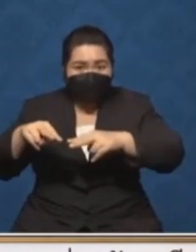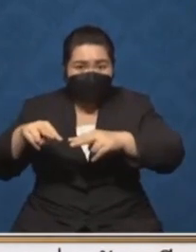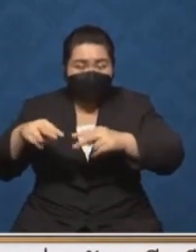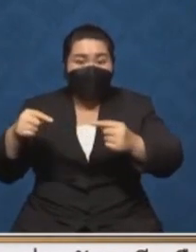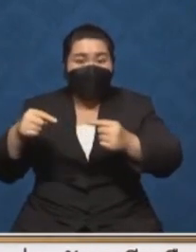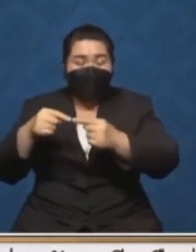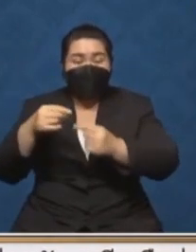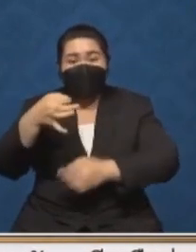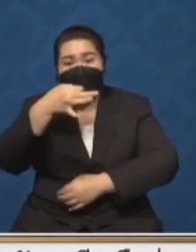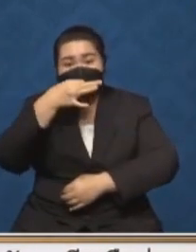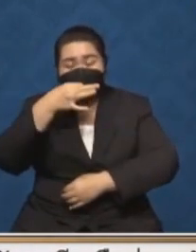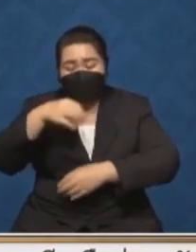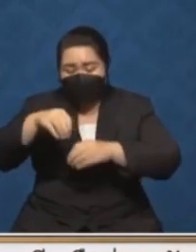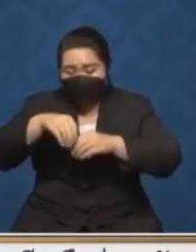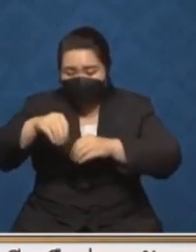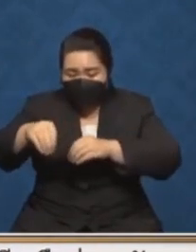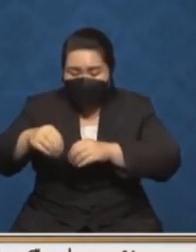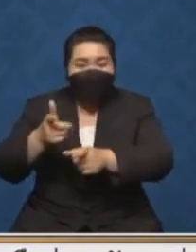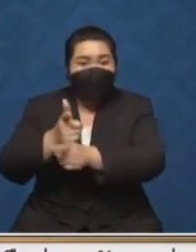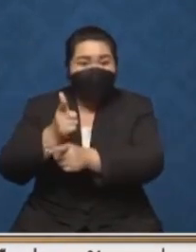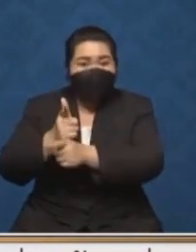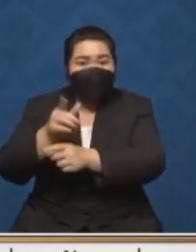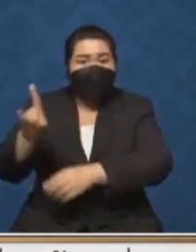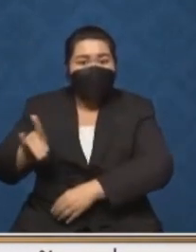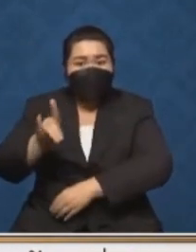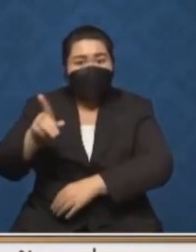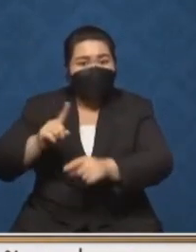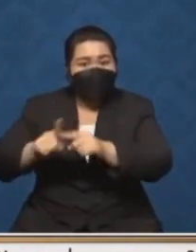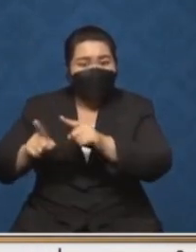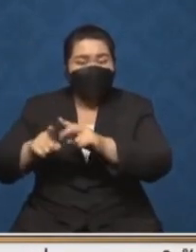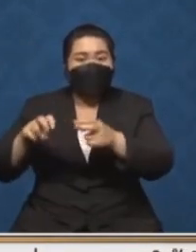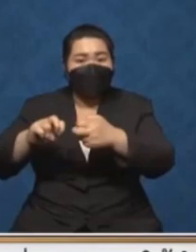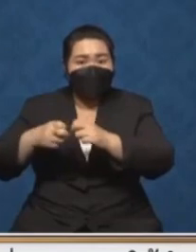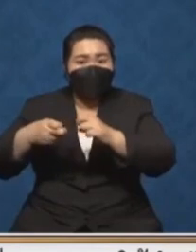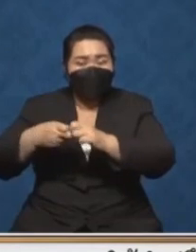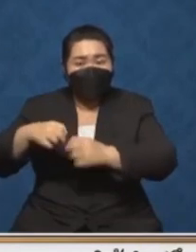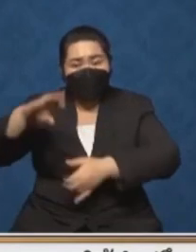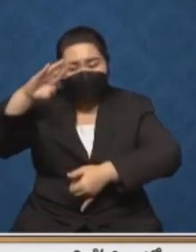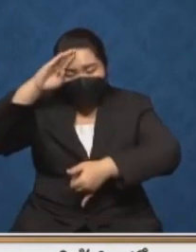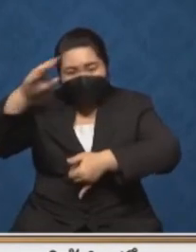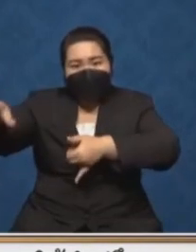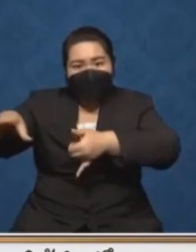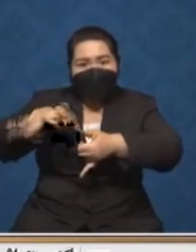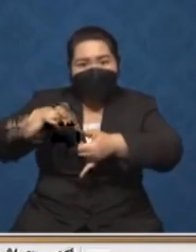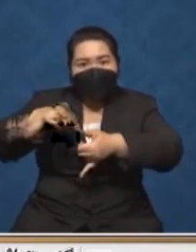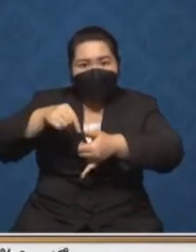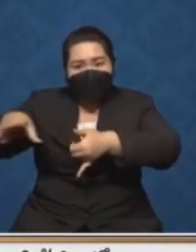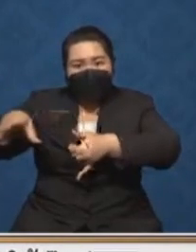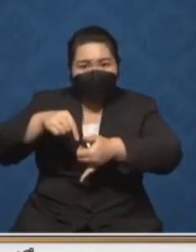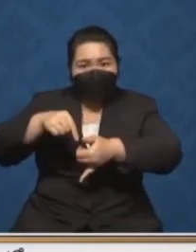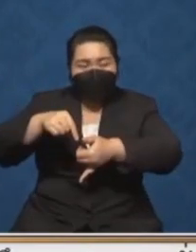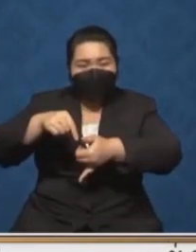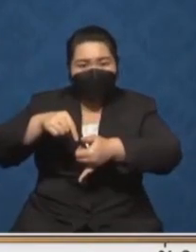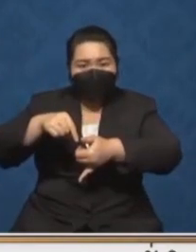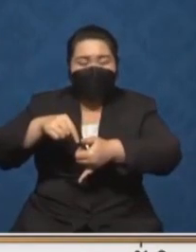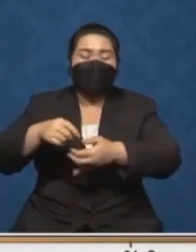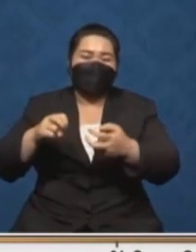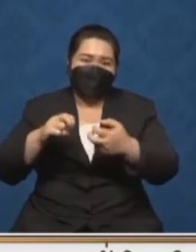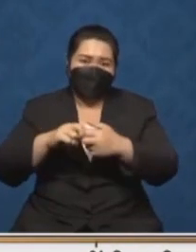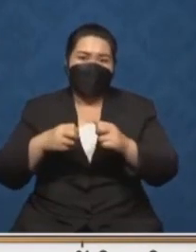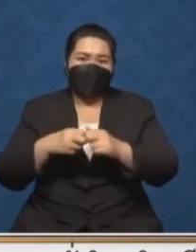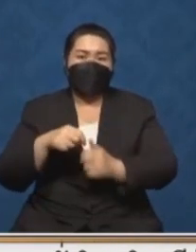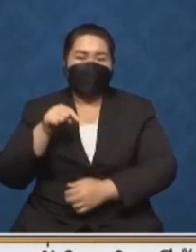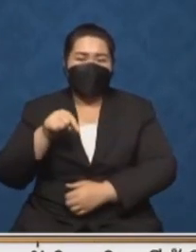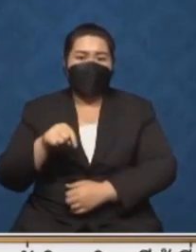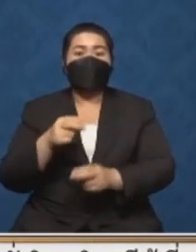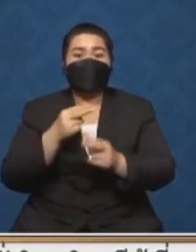กรที่ได้รบผลกระทบ จากโลกภัยไรัสใหม่นี้ซึ่งเข